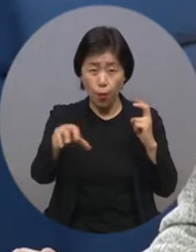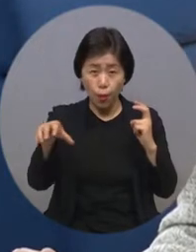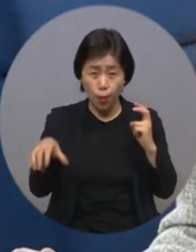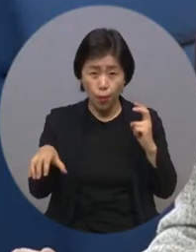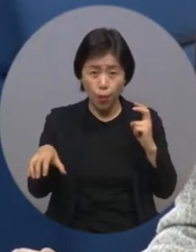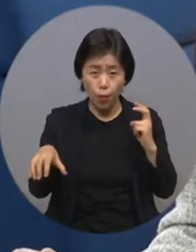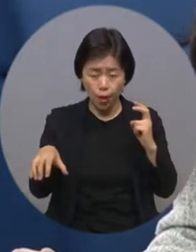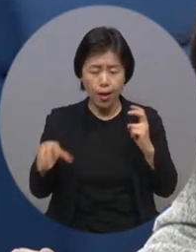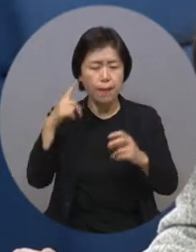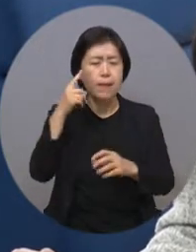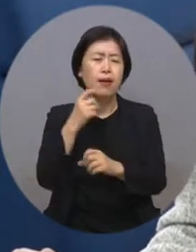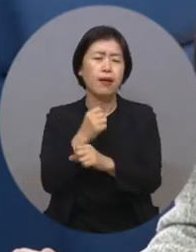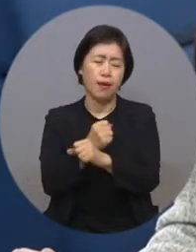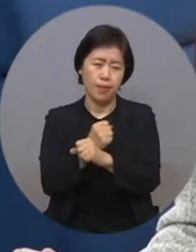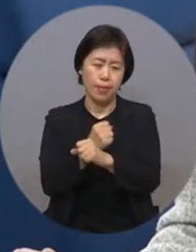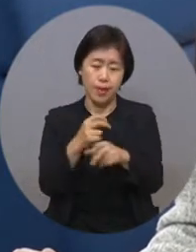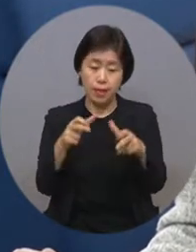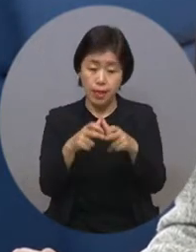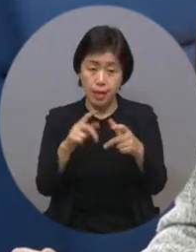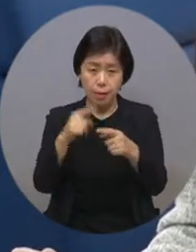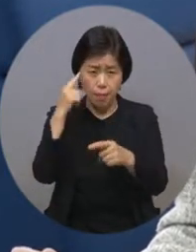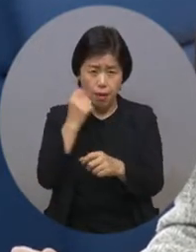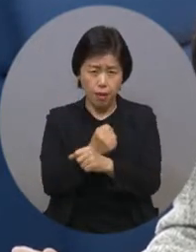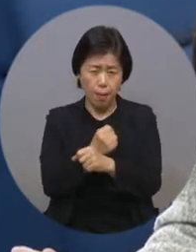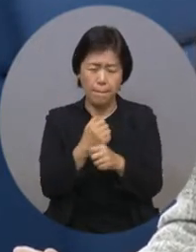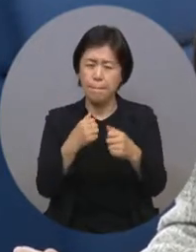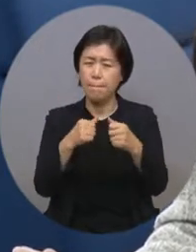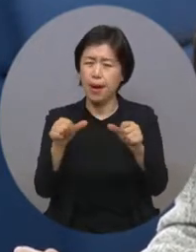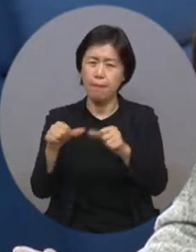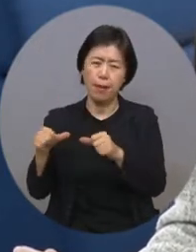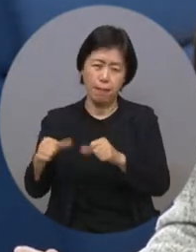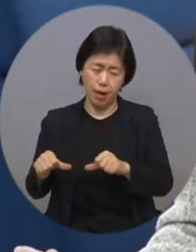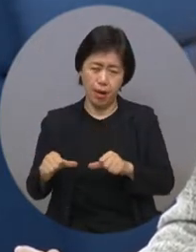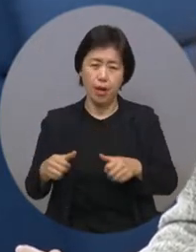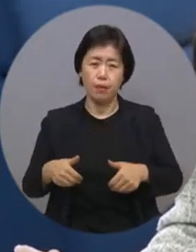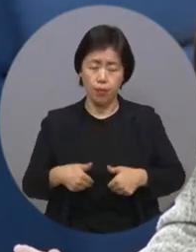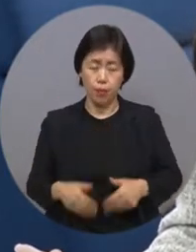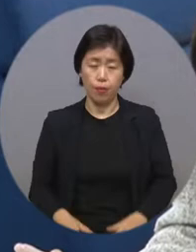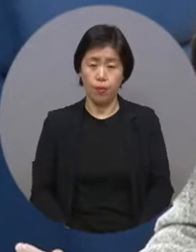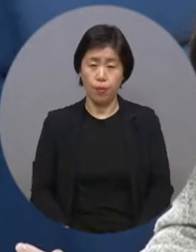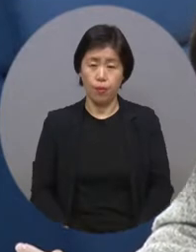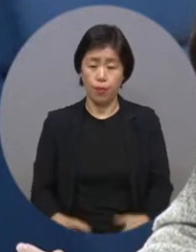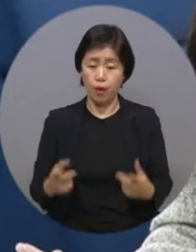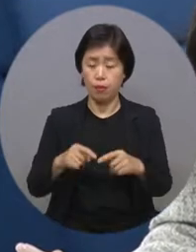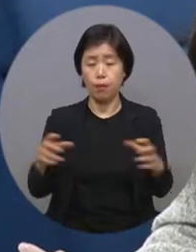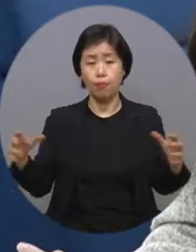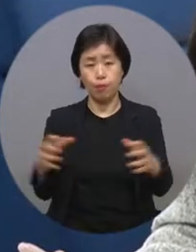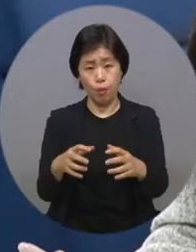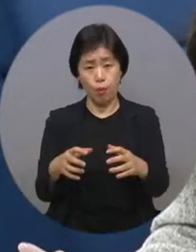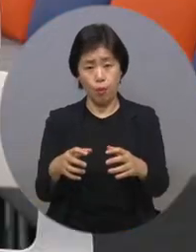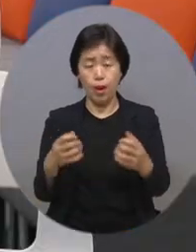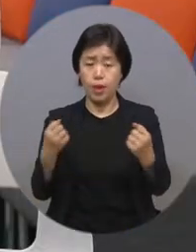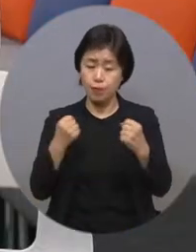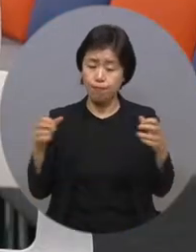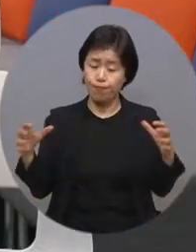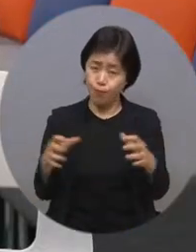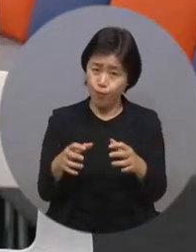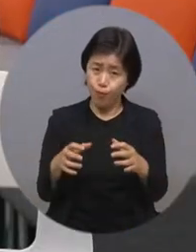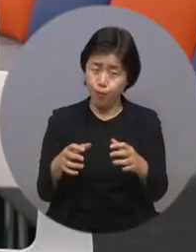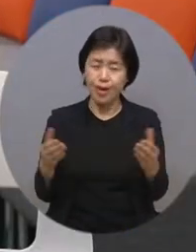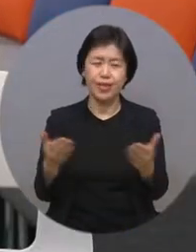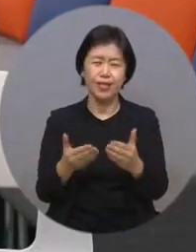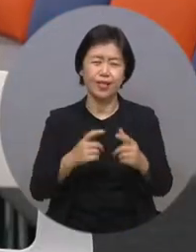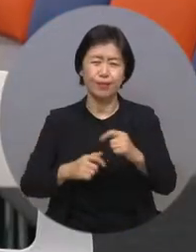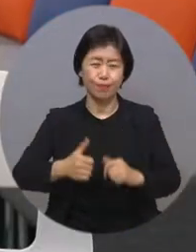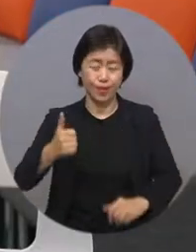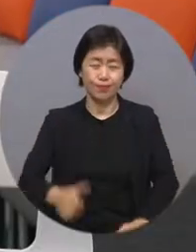많은 고용을 해서 네. 비장애인과 장애인들이 서로 협력해서 일을 했으면 좋을 것 같습니다. 그러면